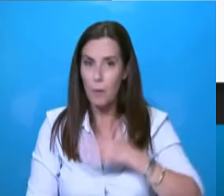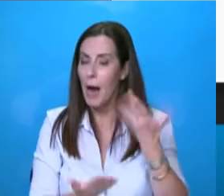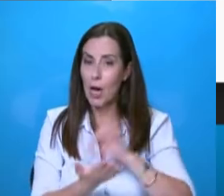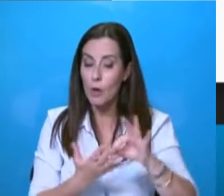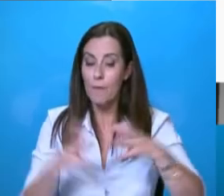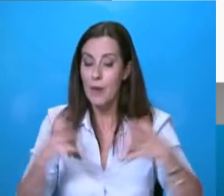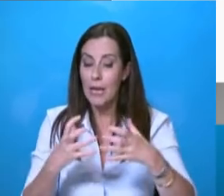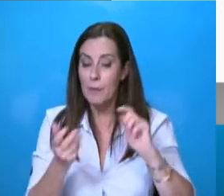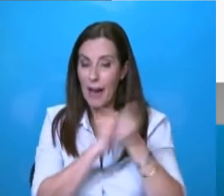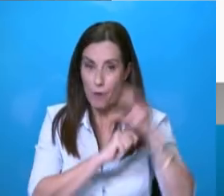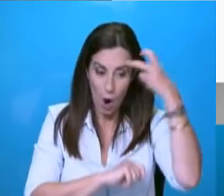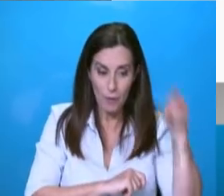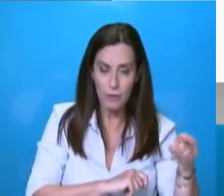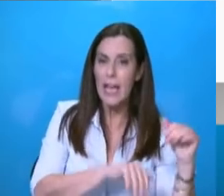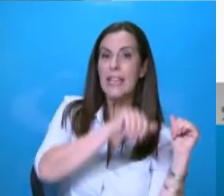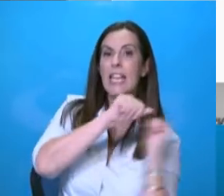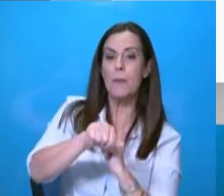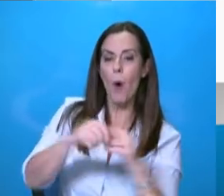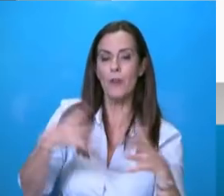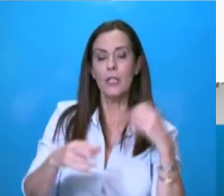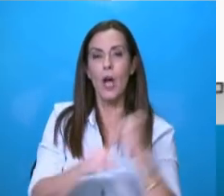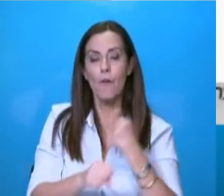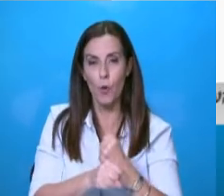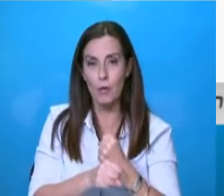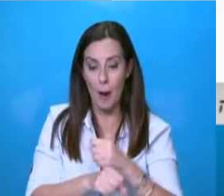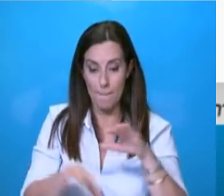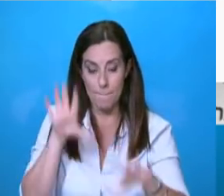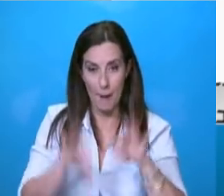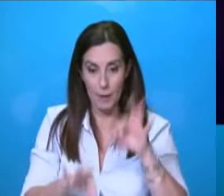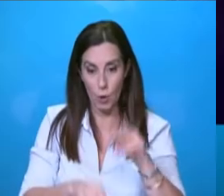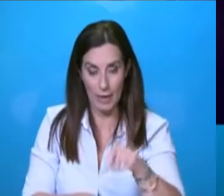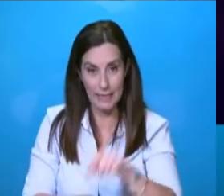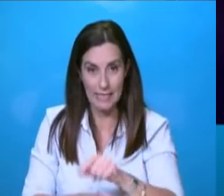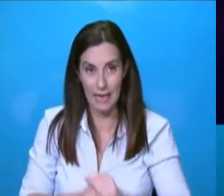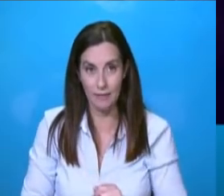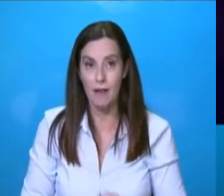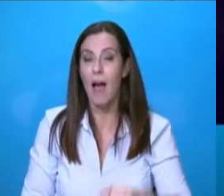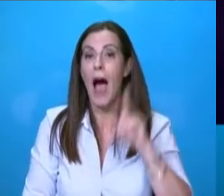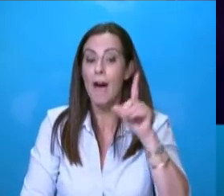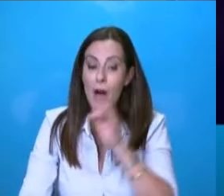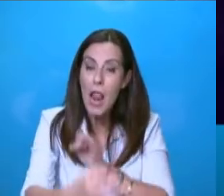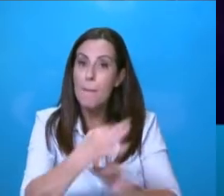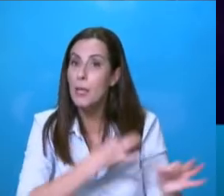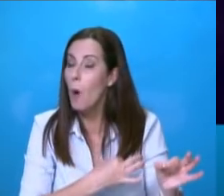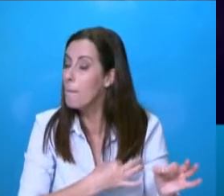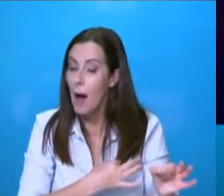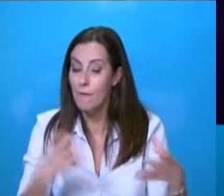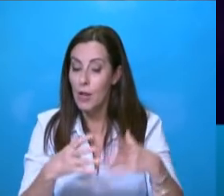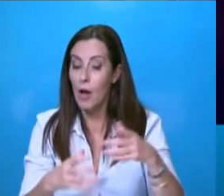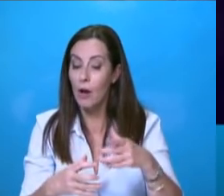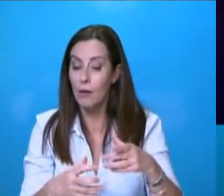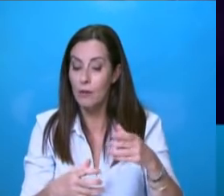מפלגת הרפורמה תתמוך ברשימת העבודה גשר במערכת הבחירות לכנסת. אבל בתמורה לתמיכה, אנשי מפלגת